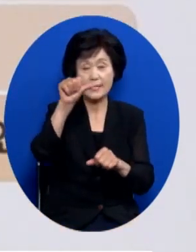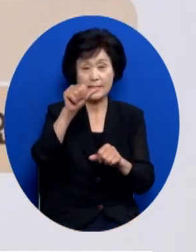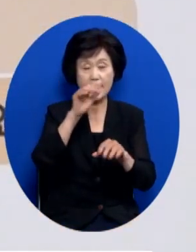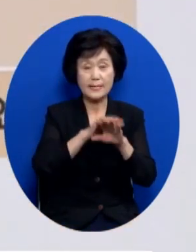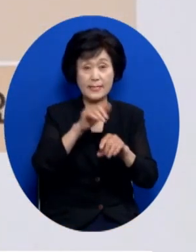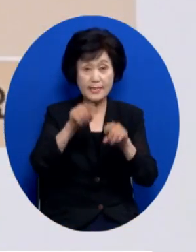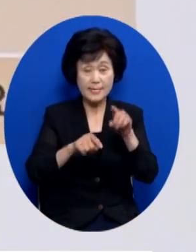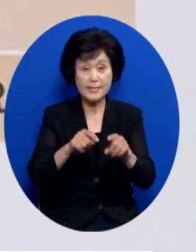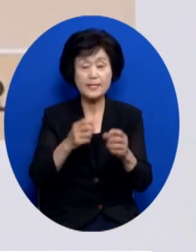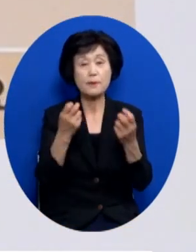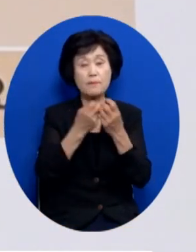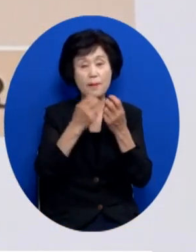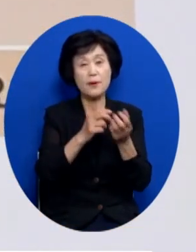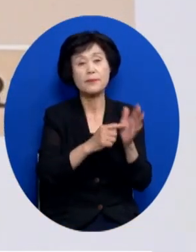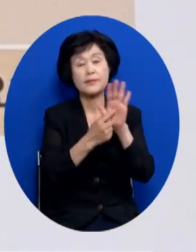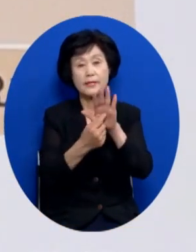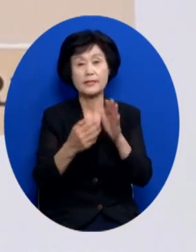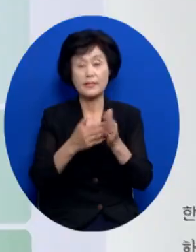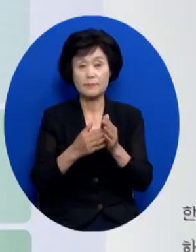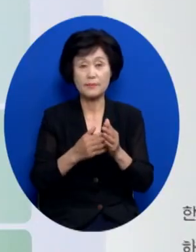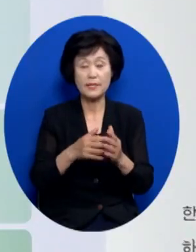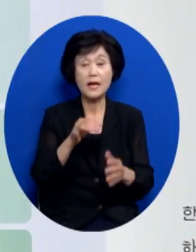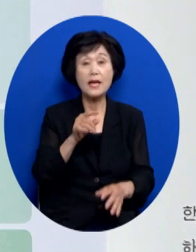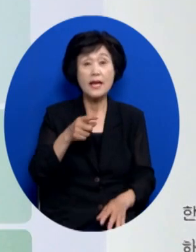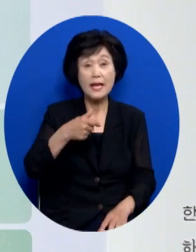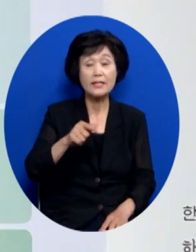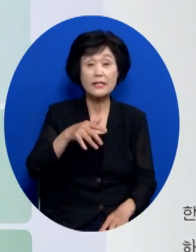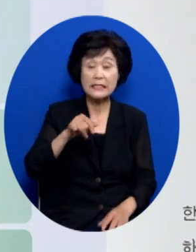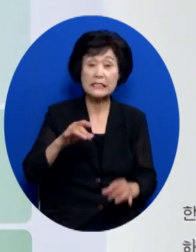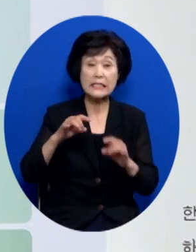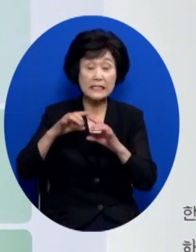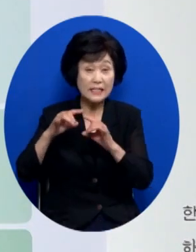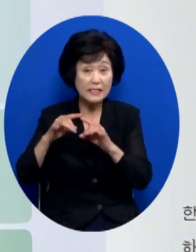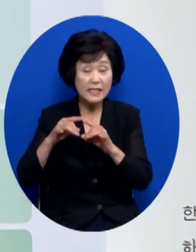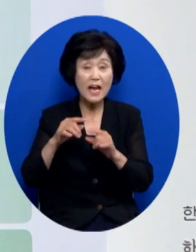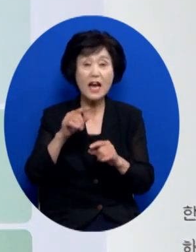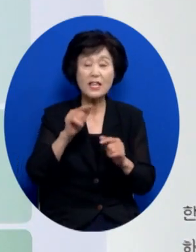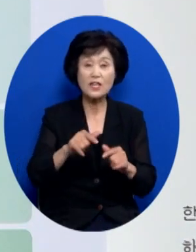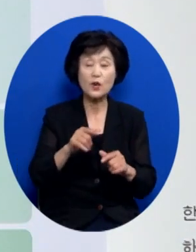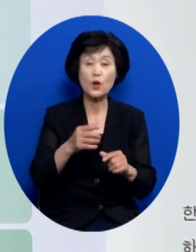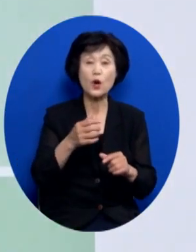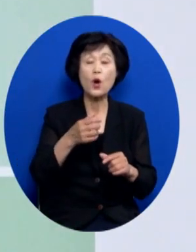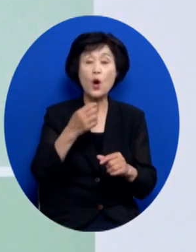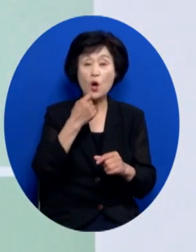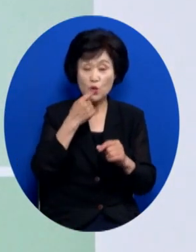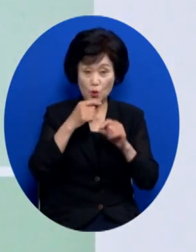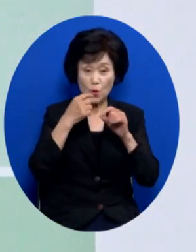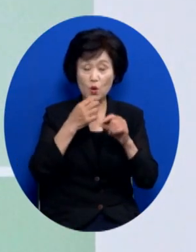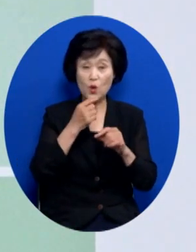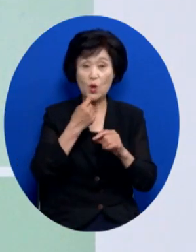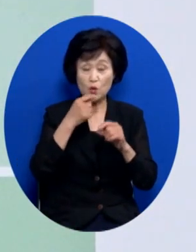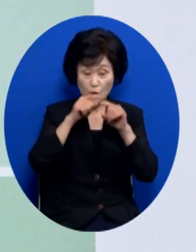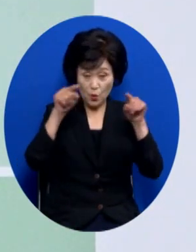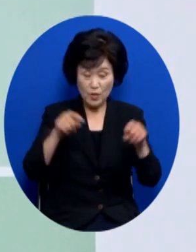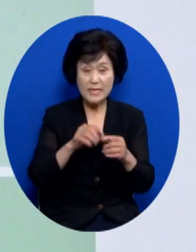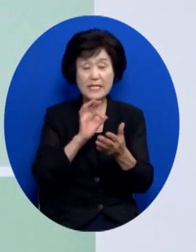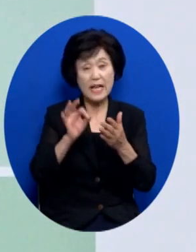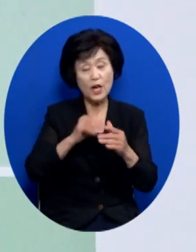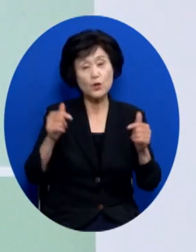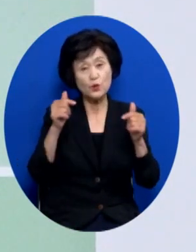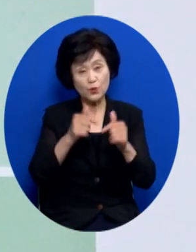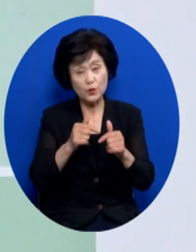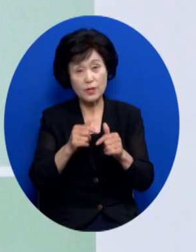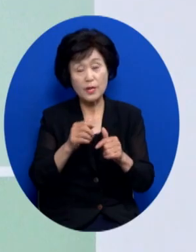방법을 제안했습니다. 에너지 분야는 전자주보 사용하고 종이 사용 줄이기, 밤 10시 이후